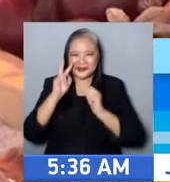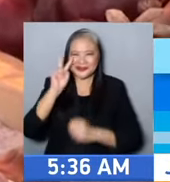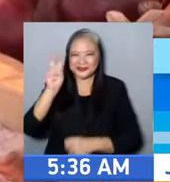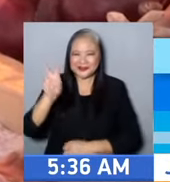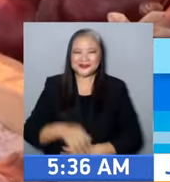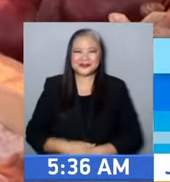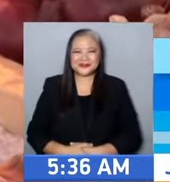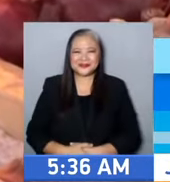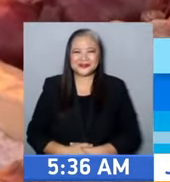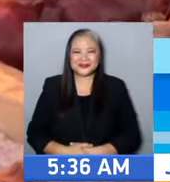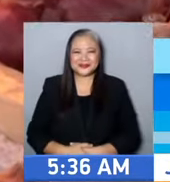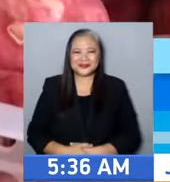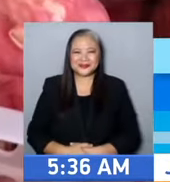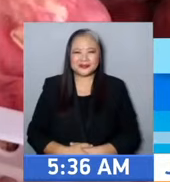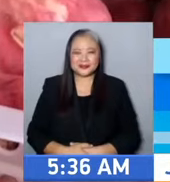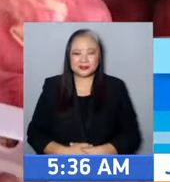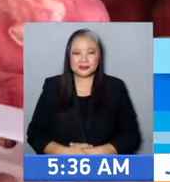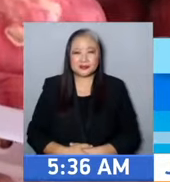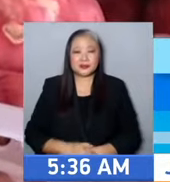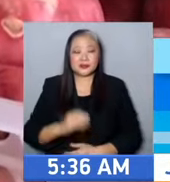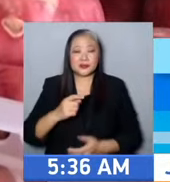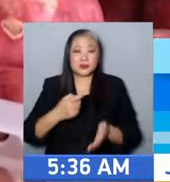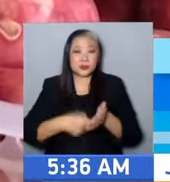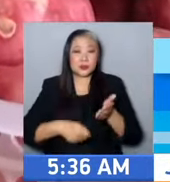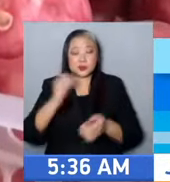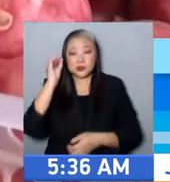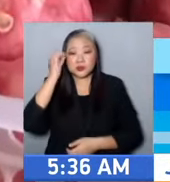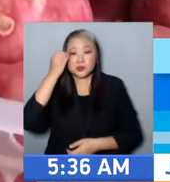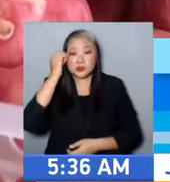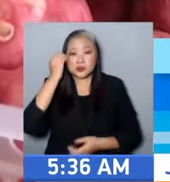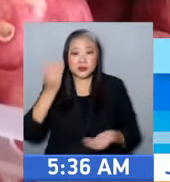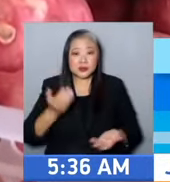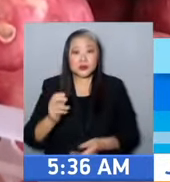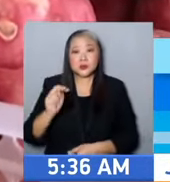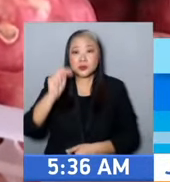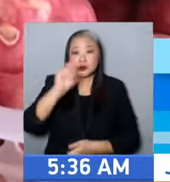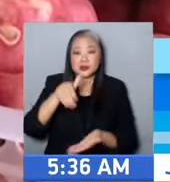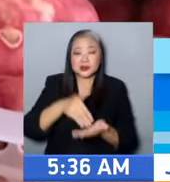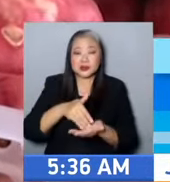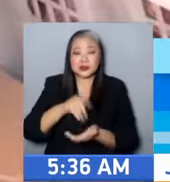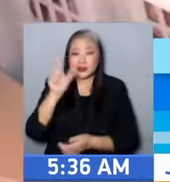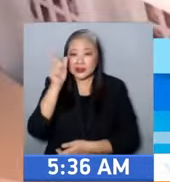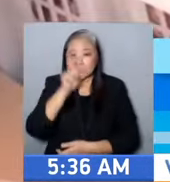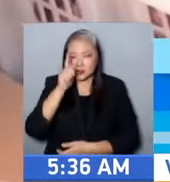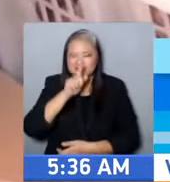At presyo ng sibuyas sa ilang lugar sa North at Central Luzon, nagmahal na naman.